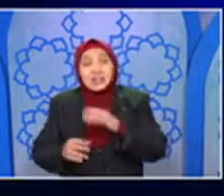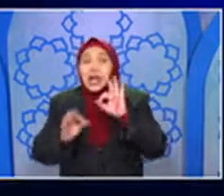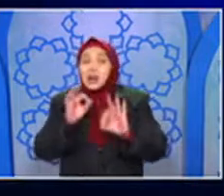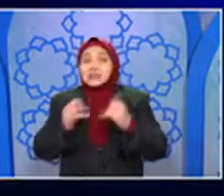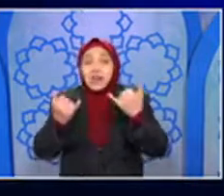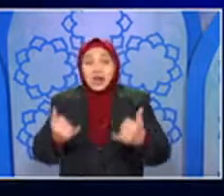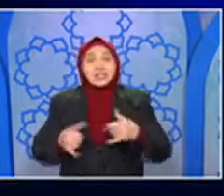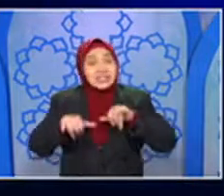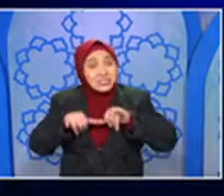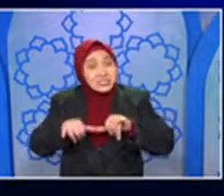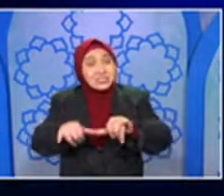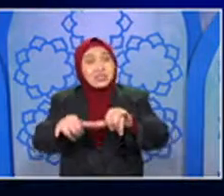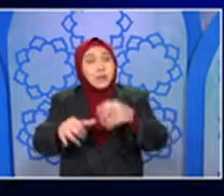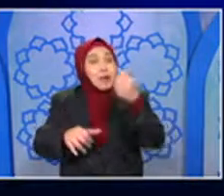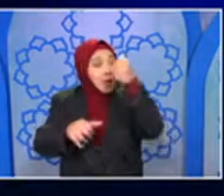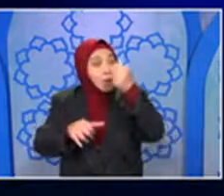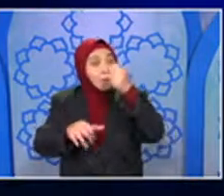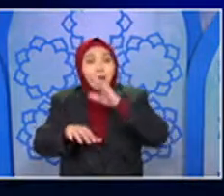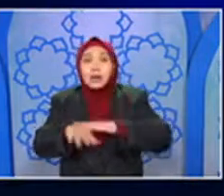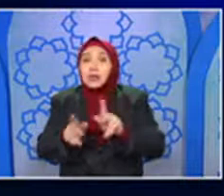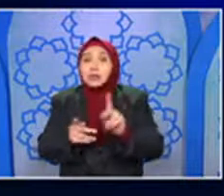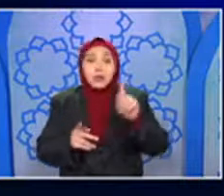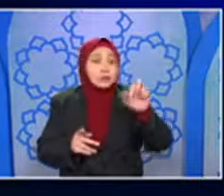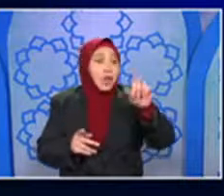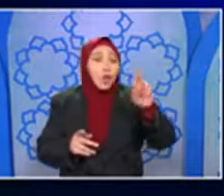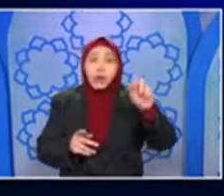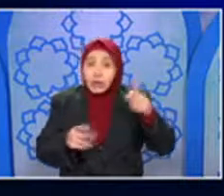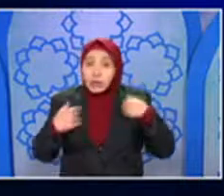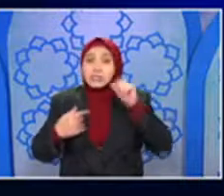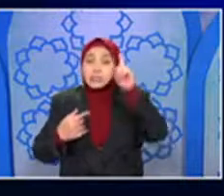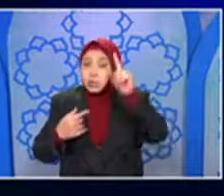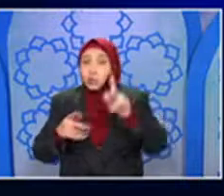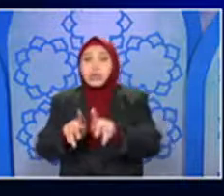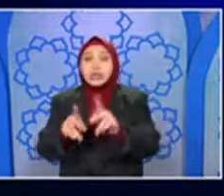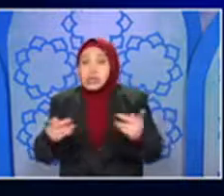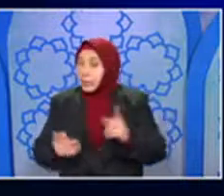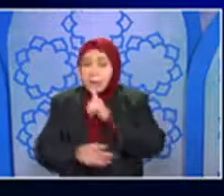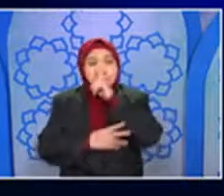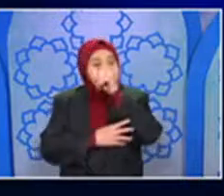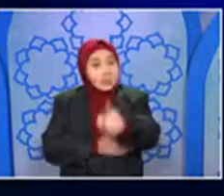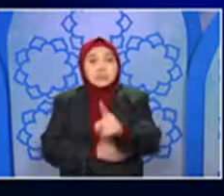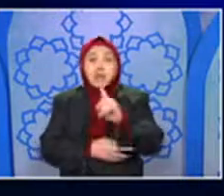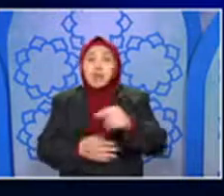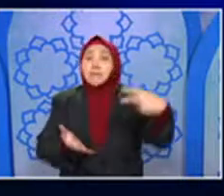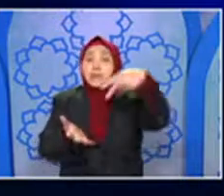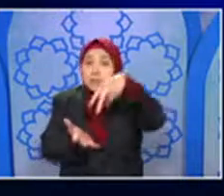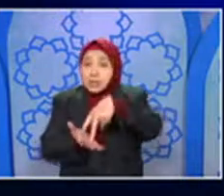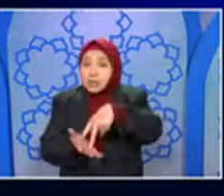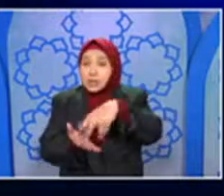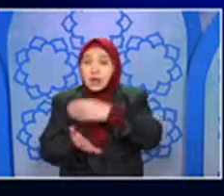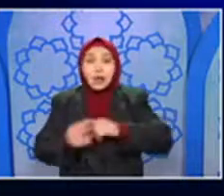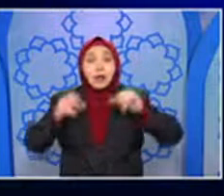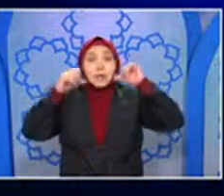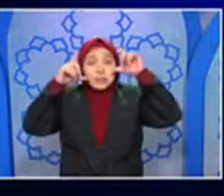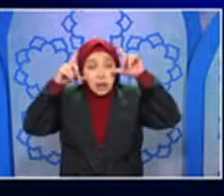kamu masih lagi ingin berpegang pada Taurat, ada satu kitab yang aqwam, yang pasti akan mendirikan, yang akan